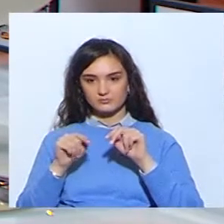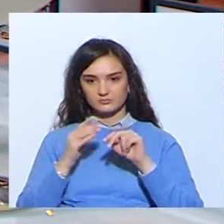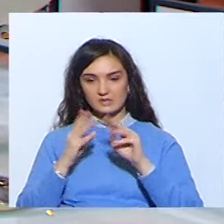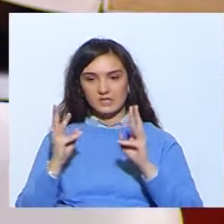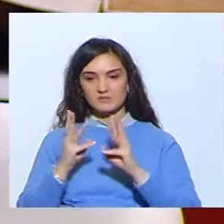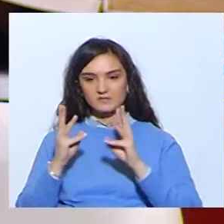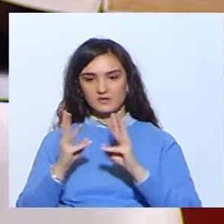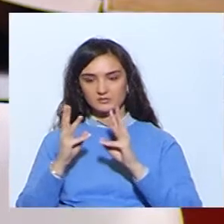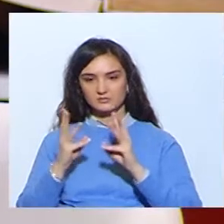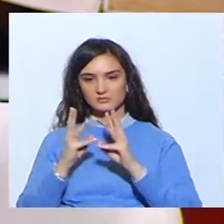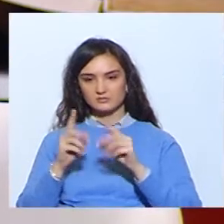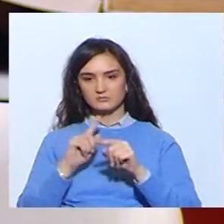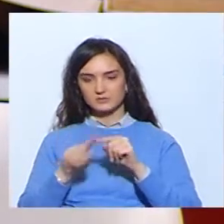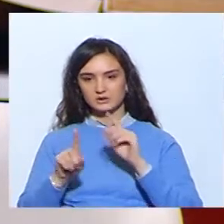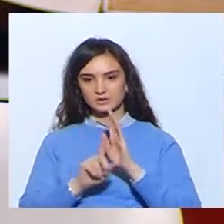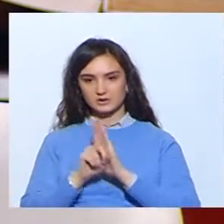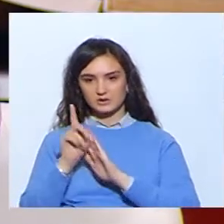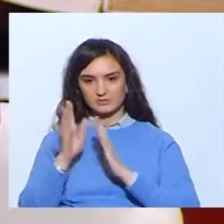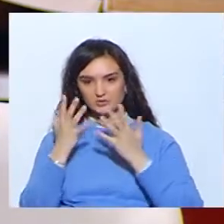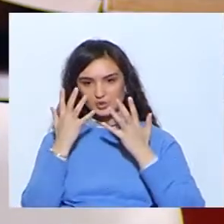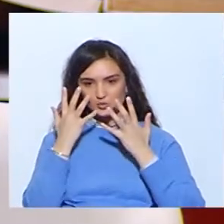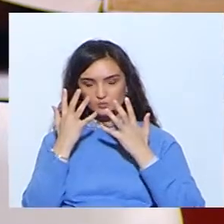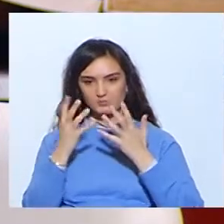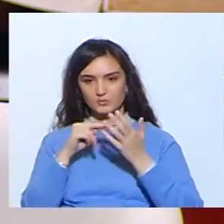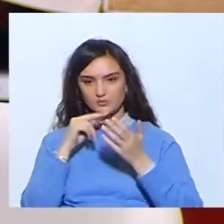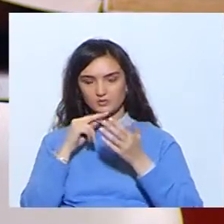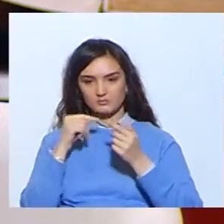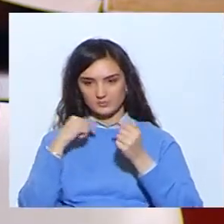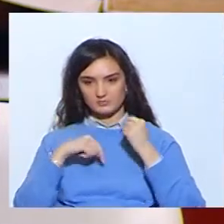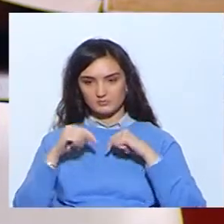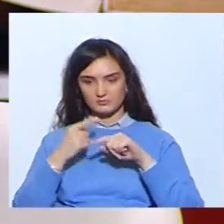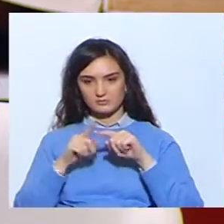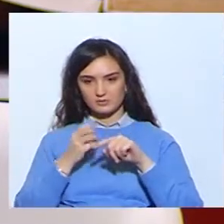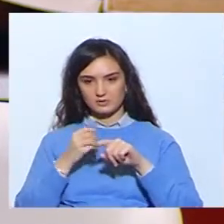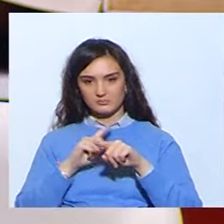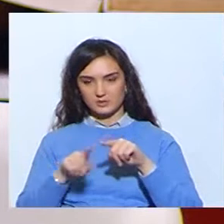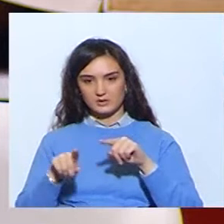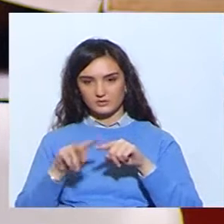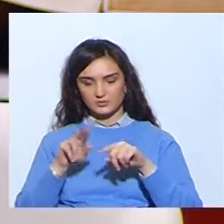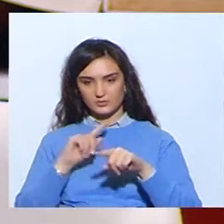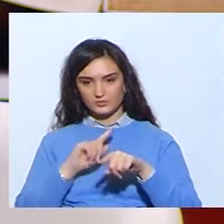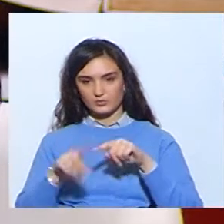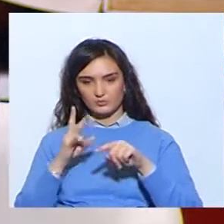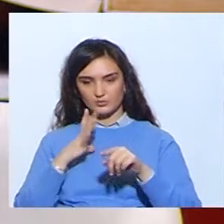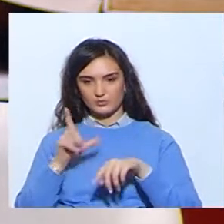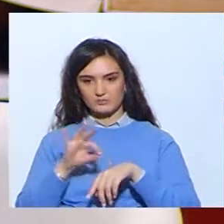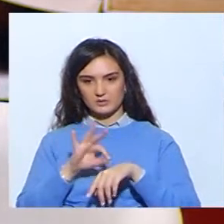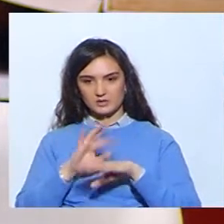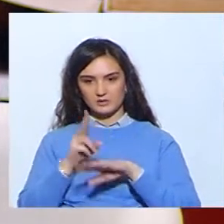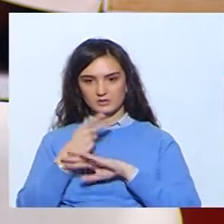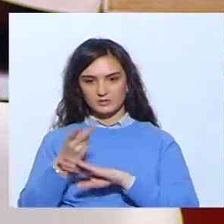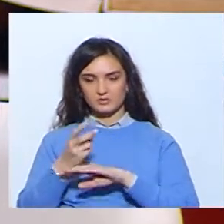არის დაზიანებული და ძალიან მალე დაიწყება შეშუპება. ძალიან მალე და დროულად უნდა მოხდეს პაციენტის